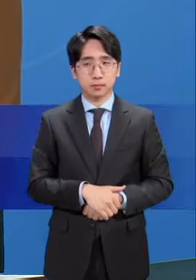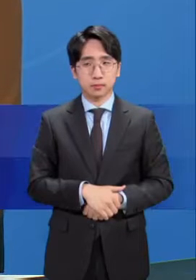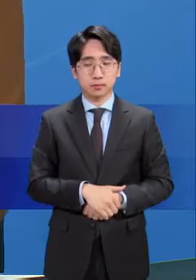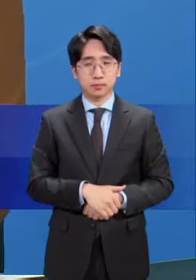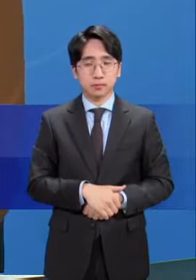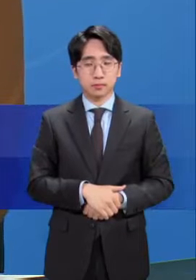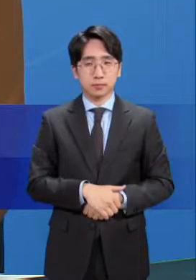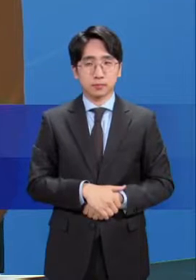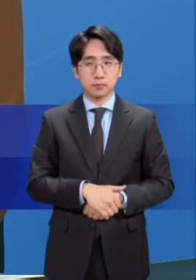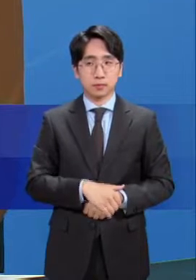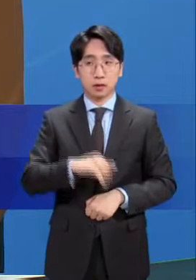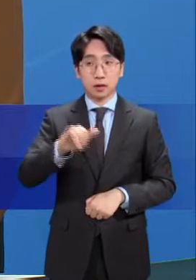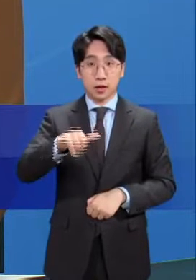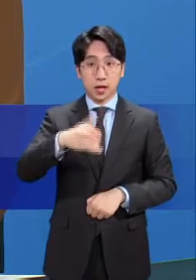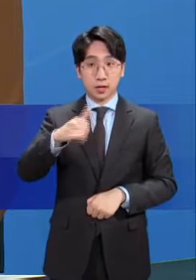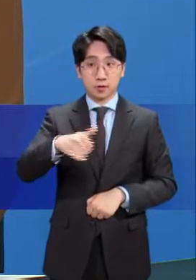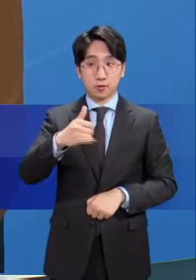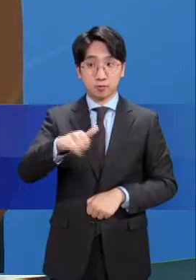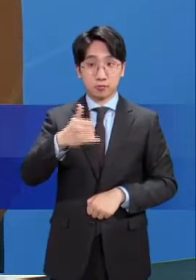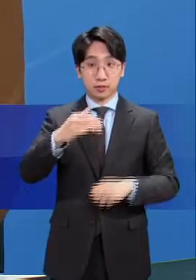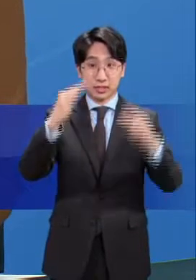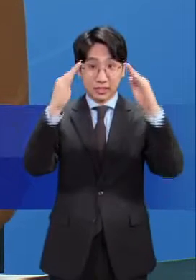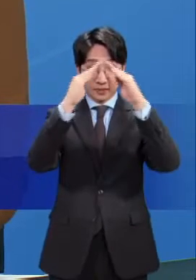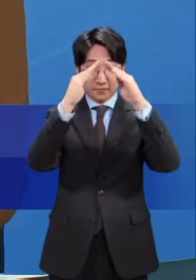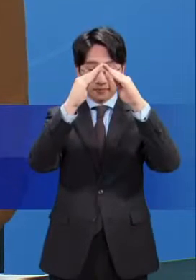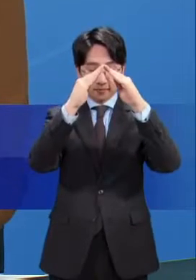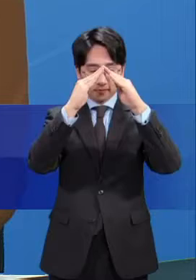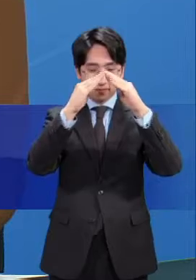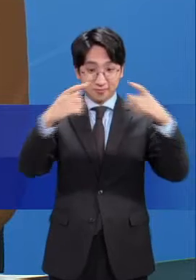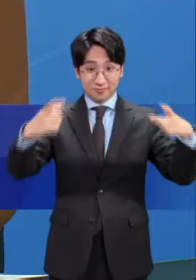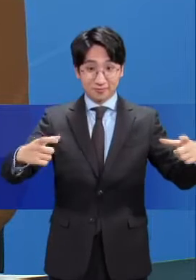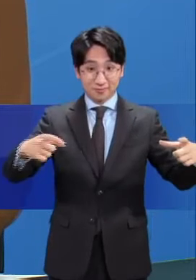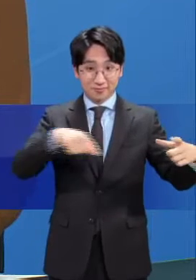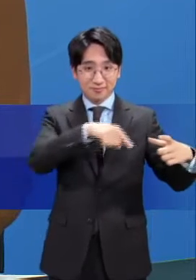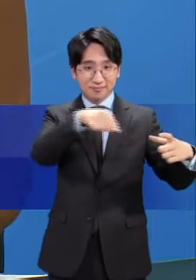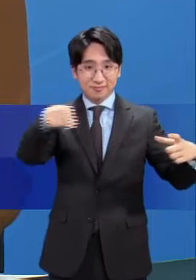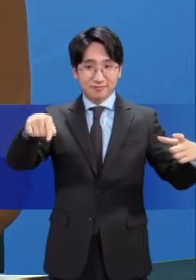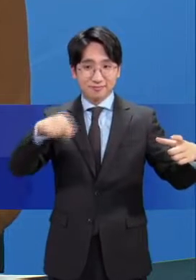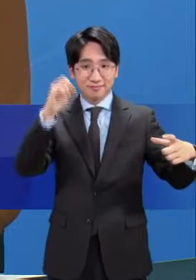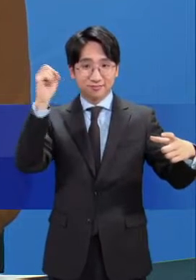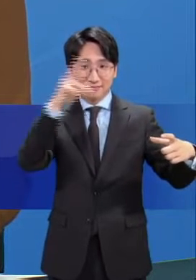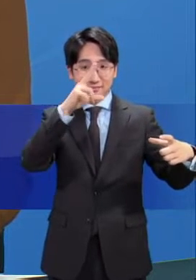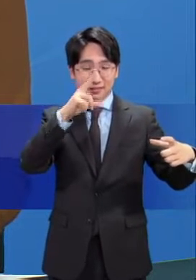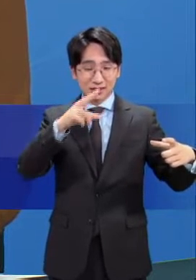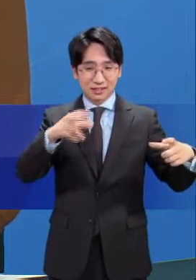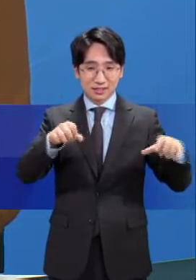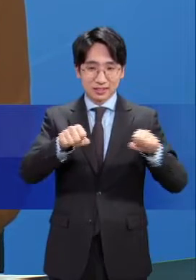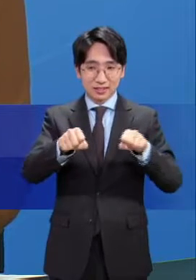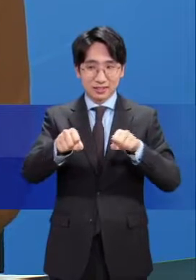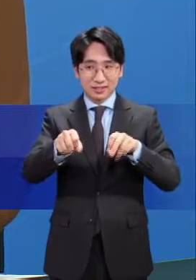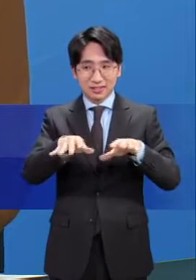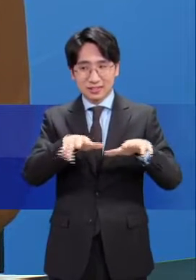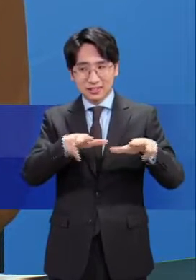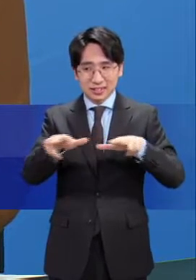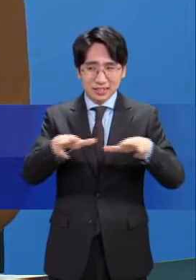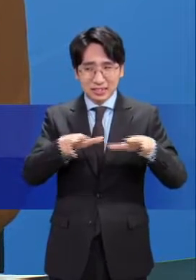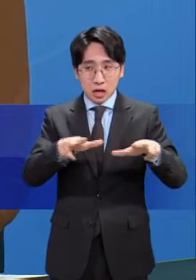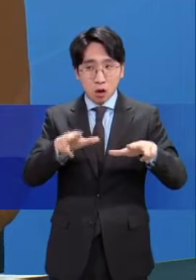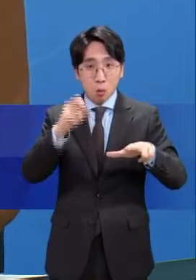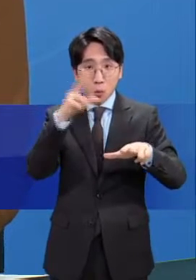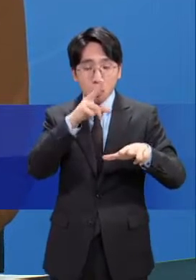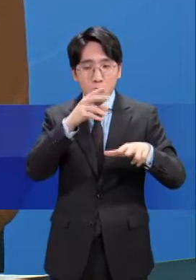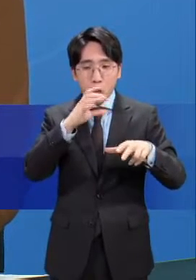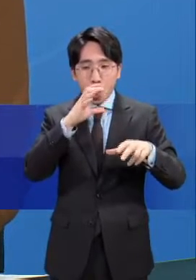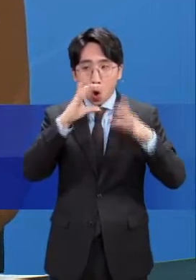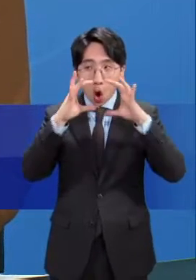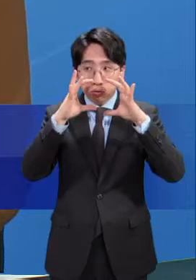강서구 주택가 한복판에서 싱크홀이 생기면서 걱정하는 주민들이 늘고 있습니다. 문제는 이런 싱크홀이 또 생길 수